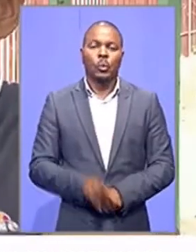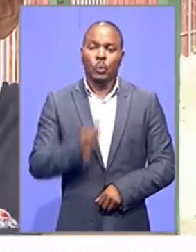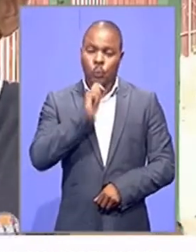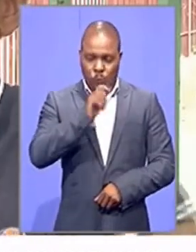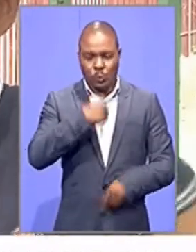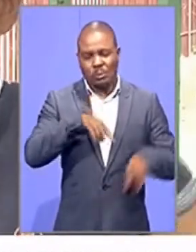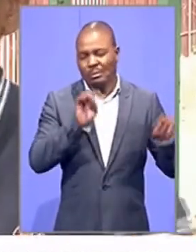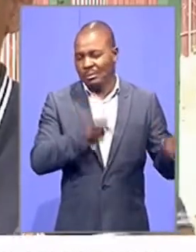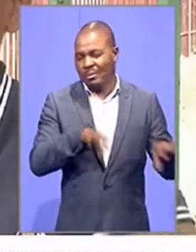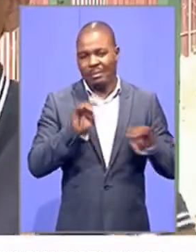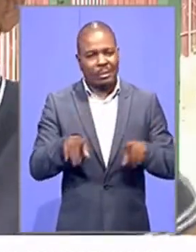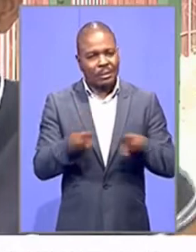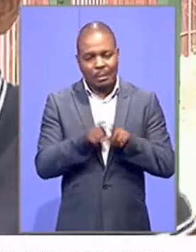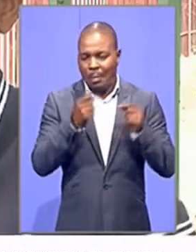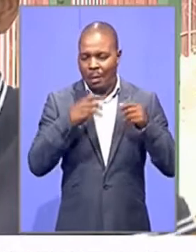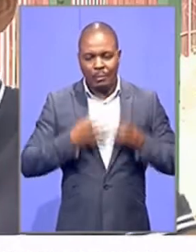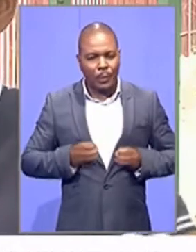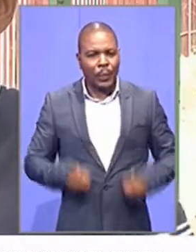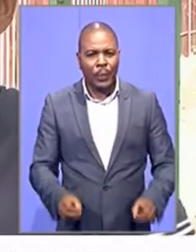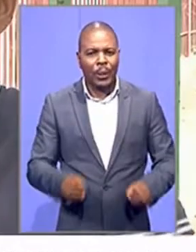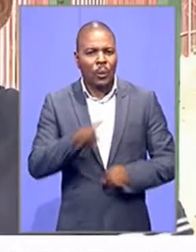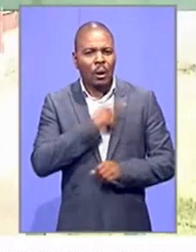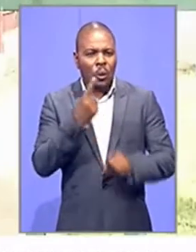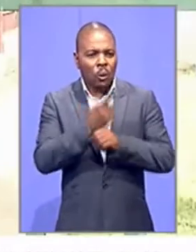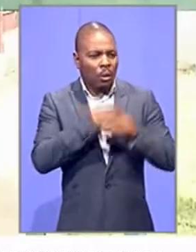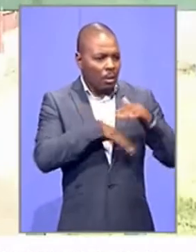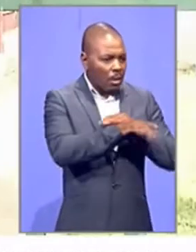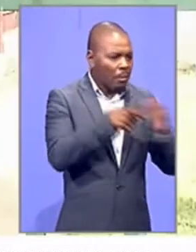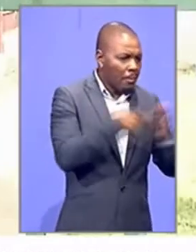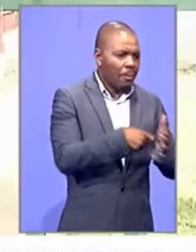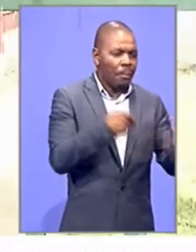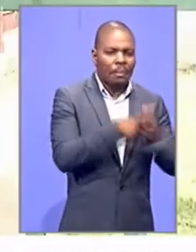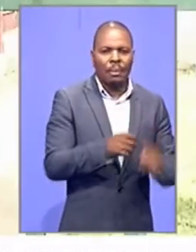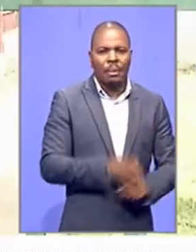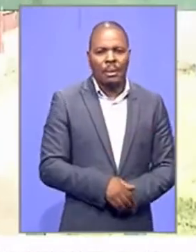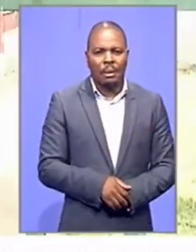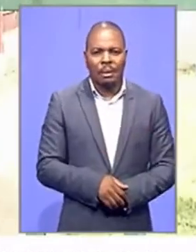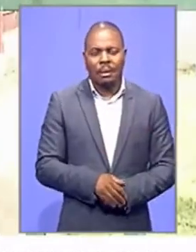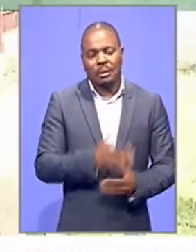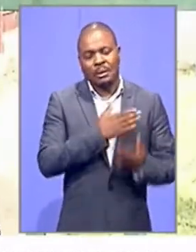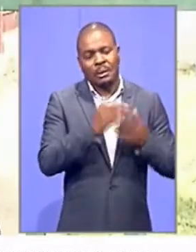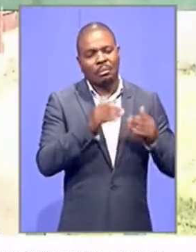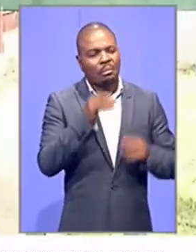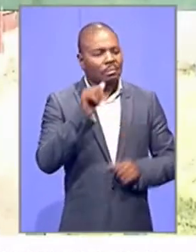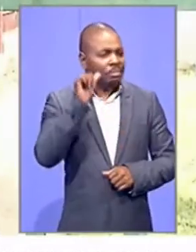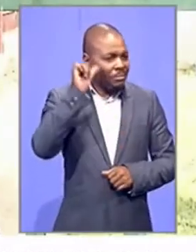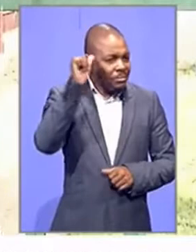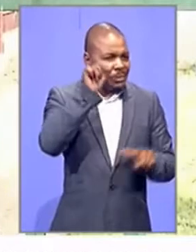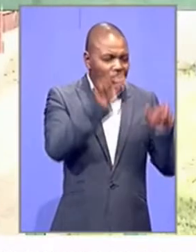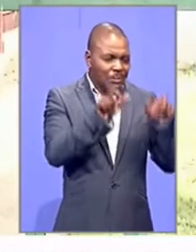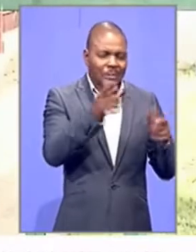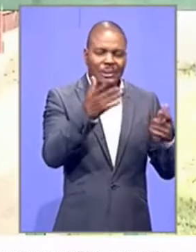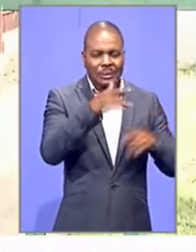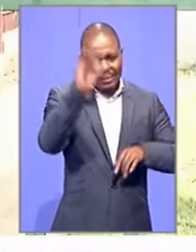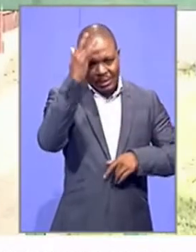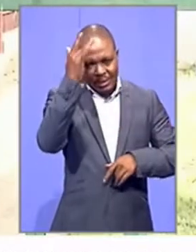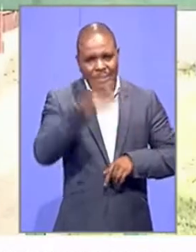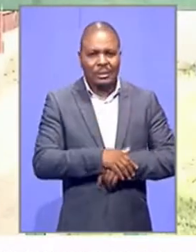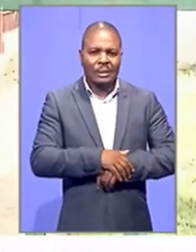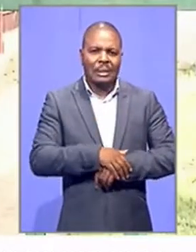sebetse. Then ke no work no pay. And bemba gona ba rena ha ntshwela tswela pele. Ba tonka feng ba ise somewhere. Ka nete